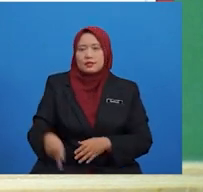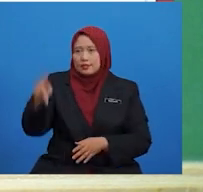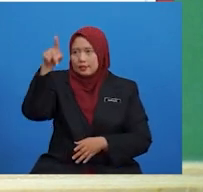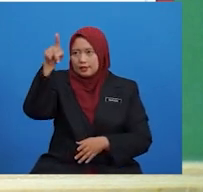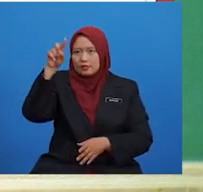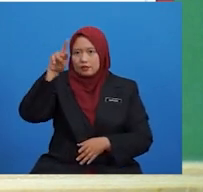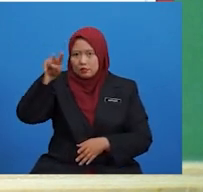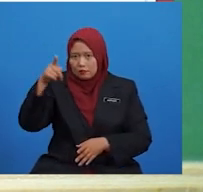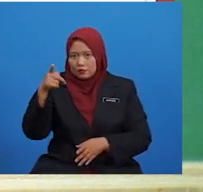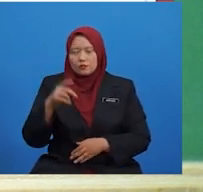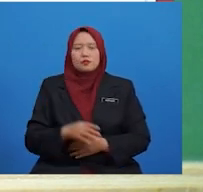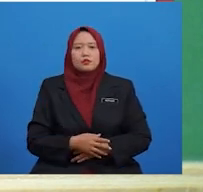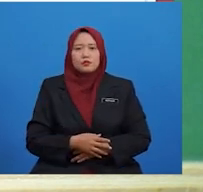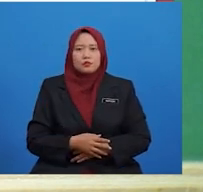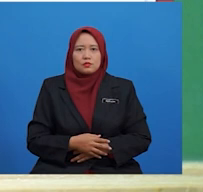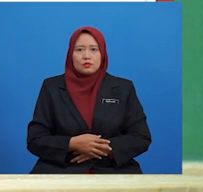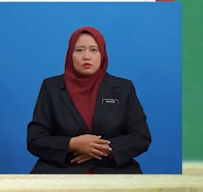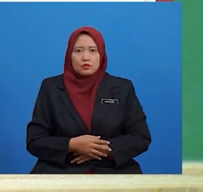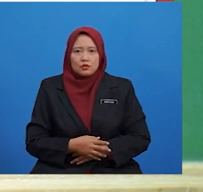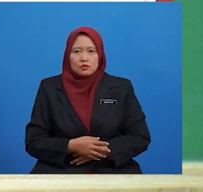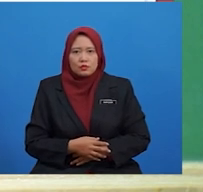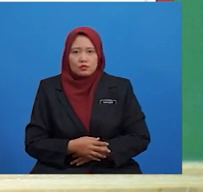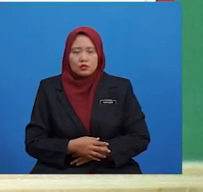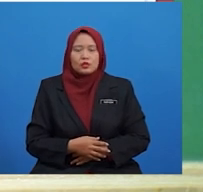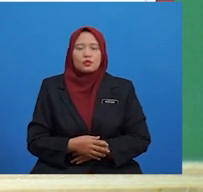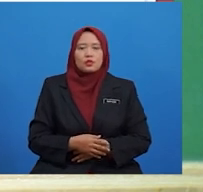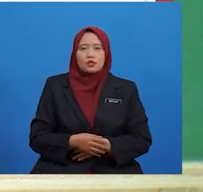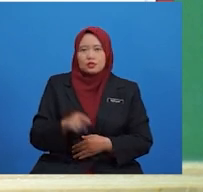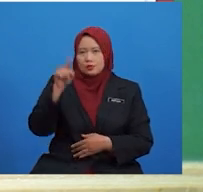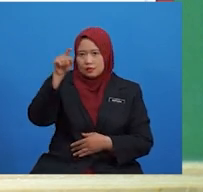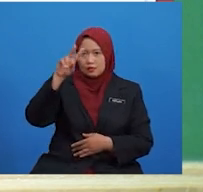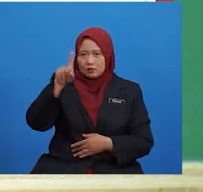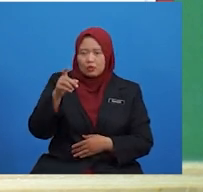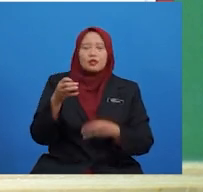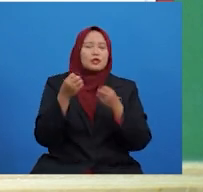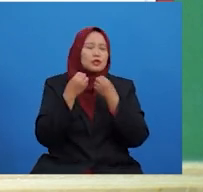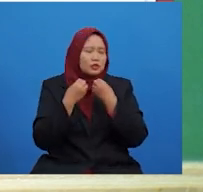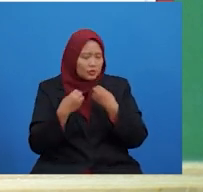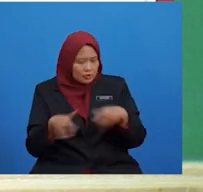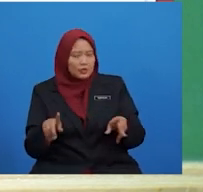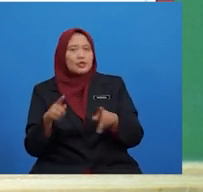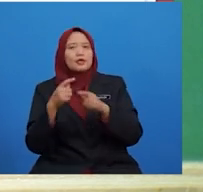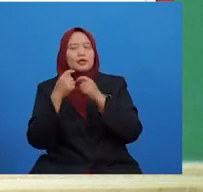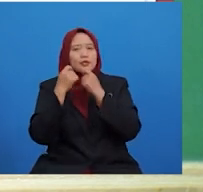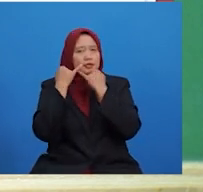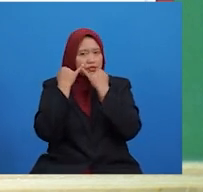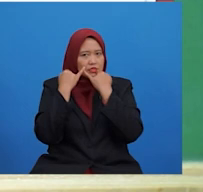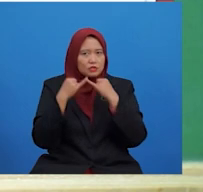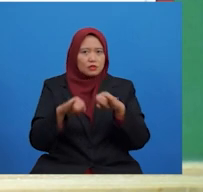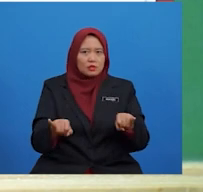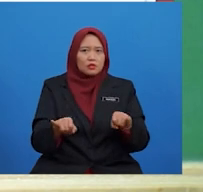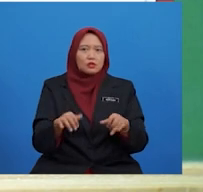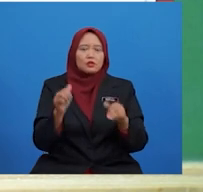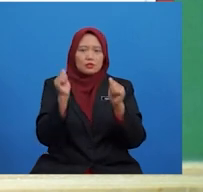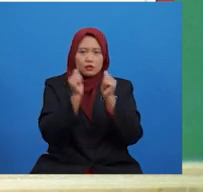Maksudnya, pemboleh ubah umur telah diisytiharkan dan terus diumpukkan dengan nilai